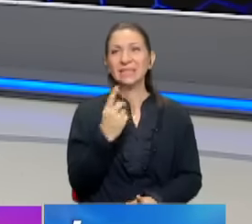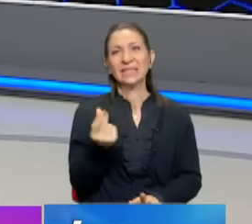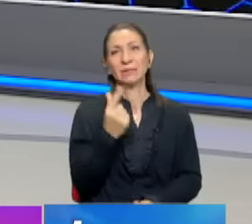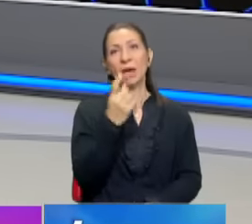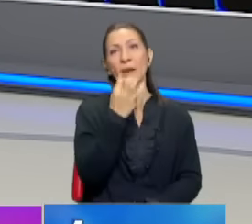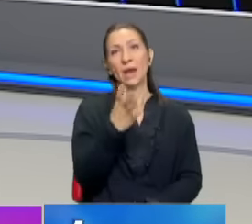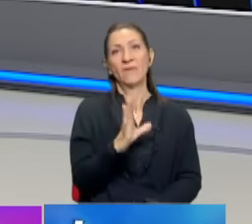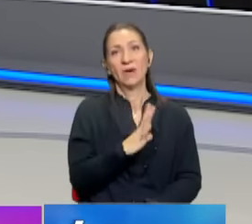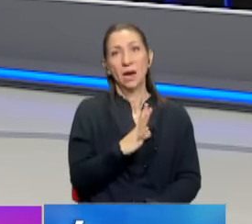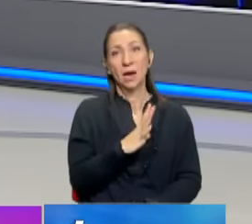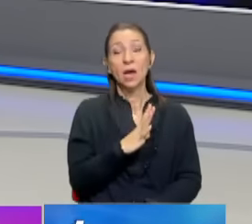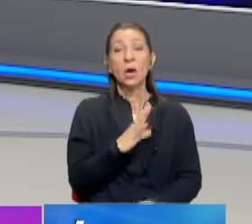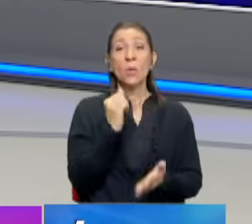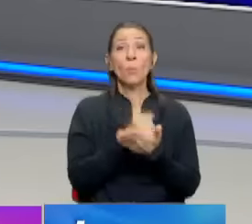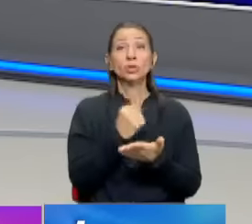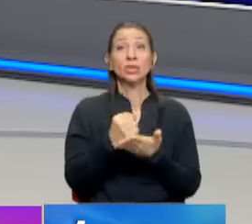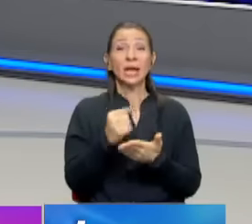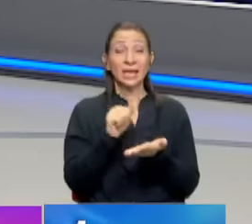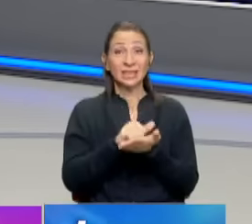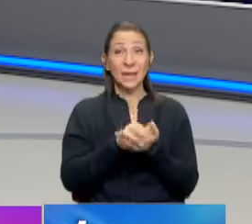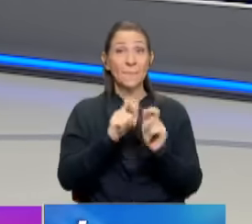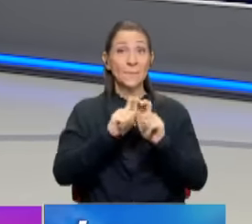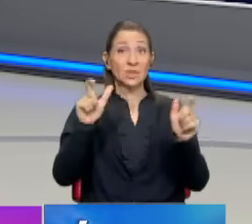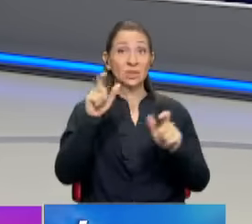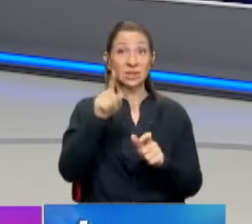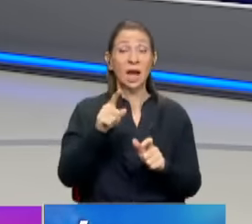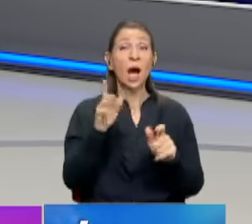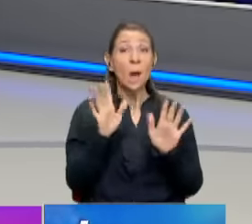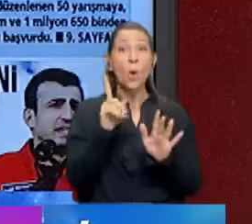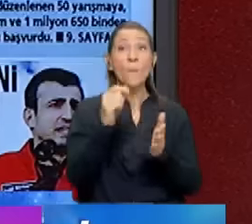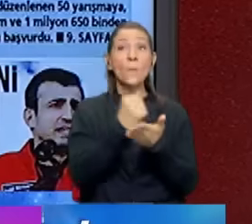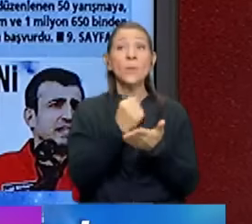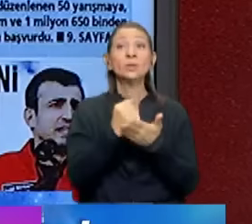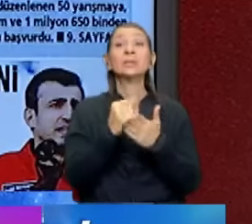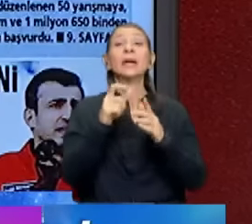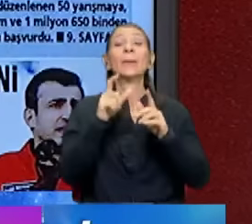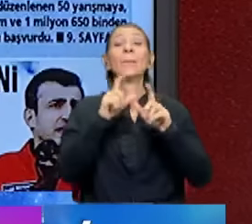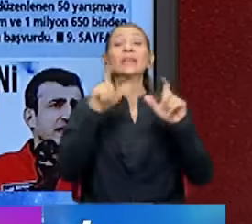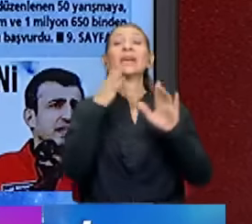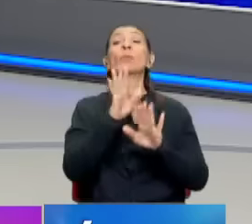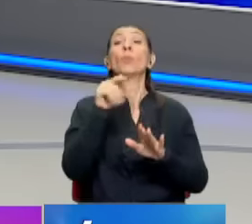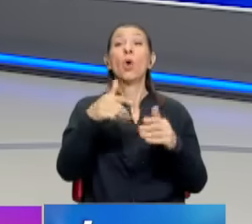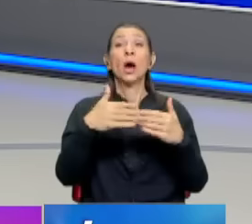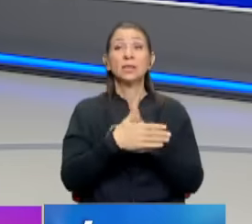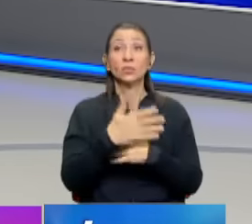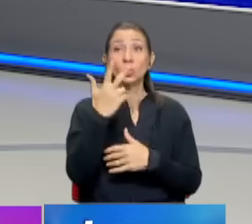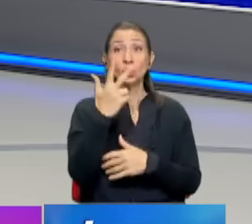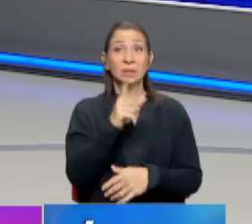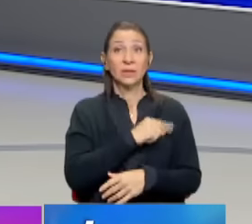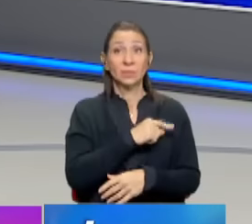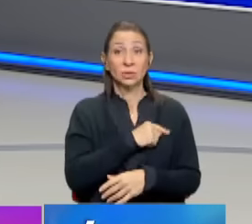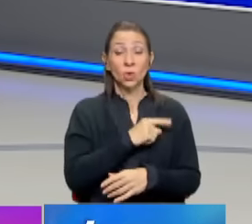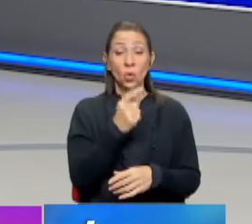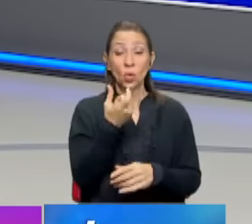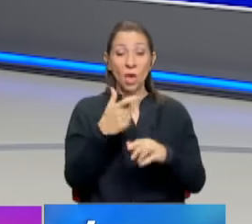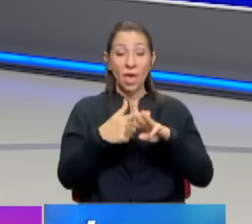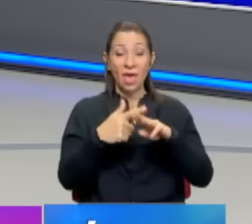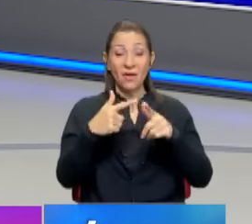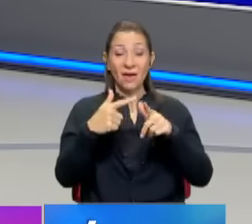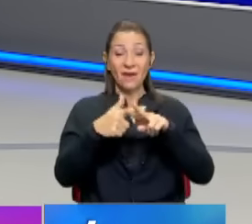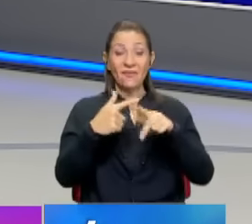kaçıracak bir haberimiz olacak. Posta gazetesinin manşetinde. Ancak o manşete geçmeden önce bu akşam 3 temsilcimiz UEFA